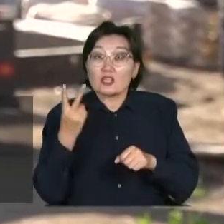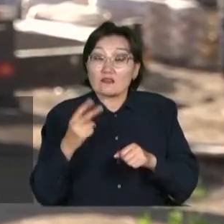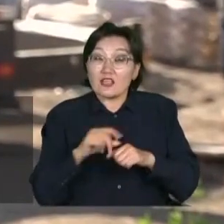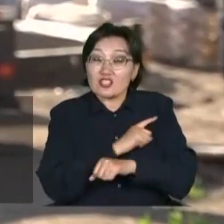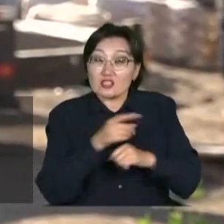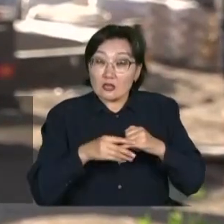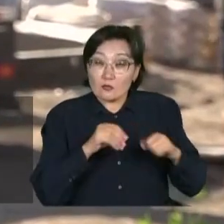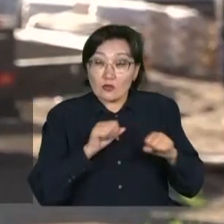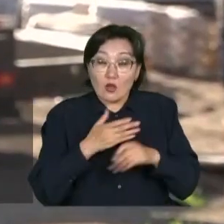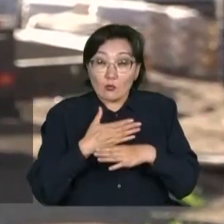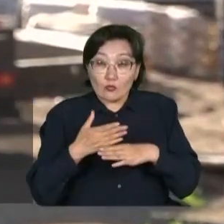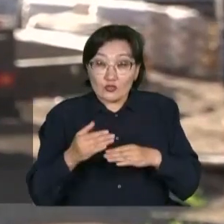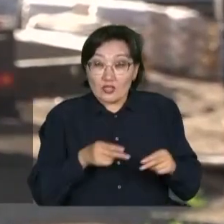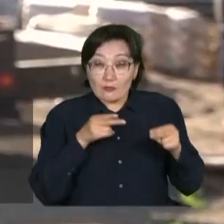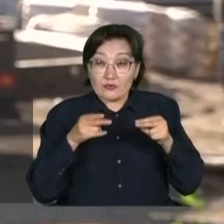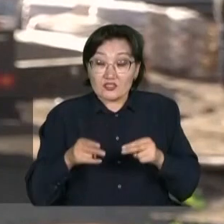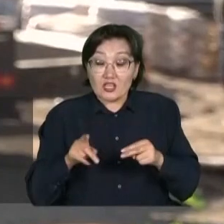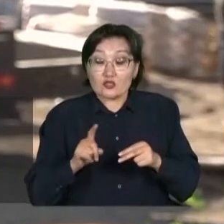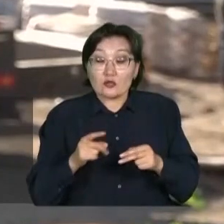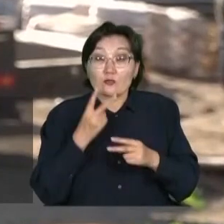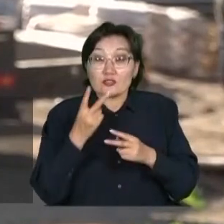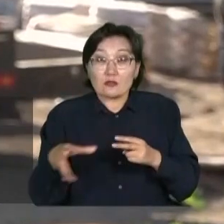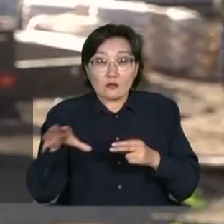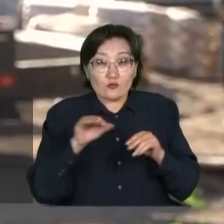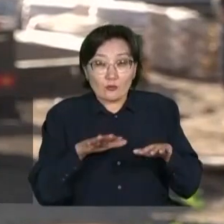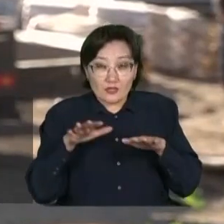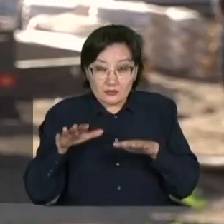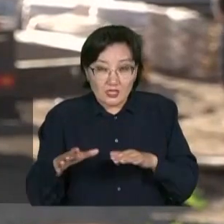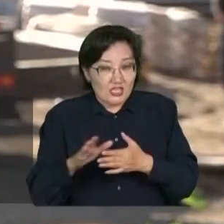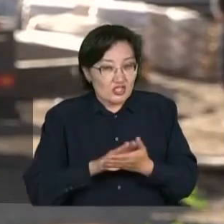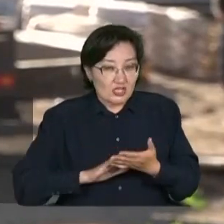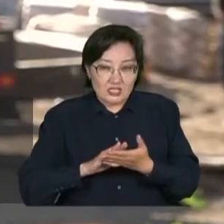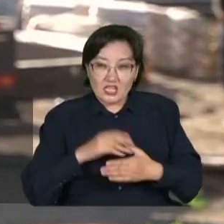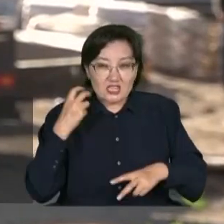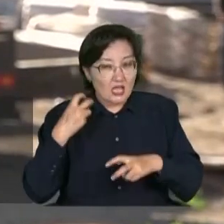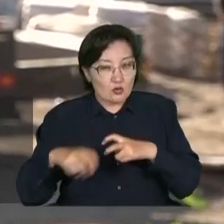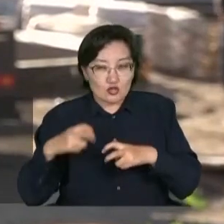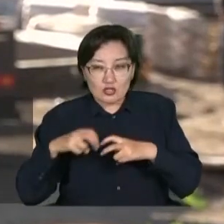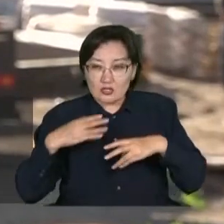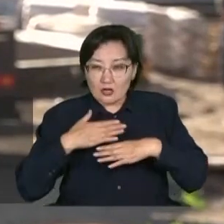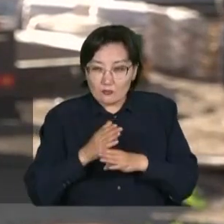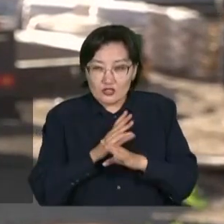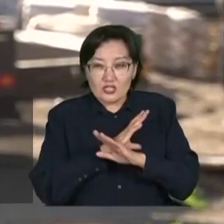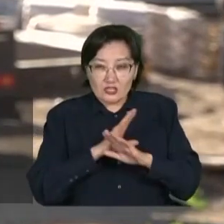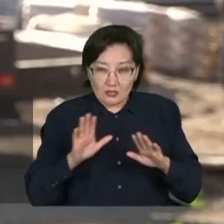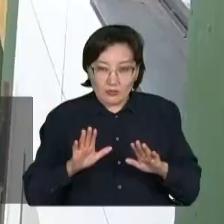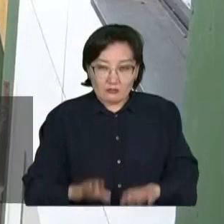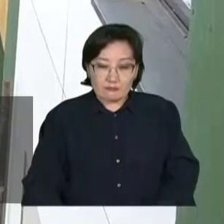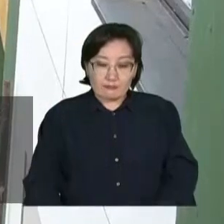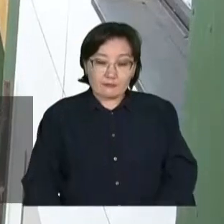когда я пришла сюда, увидела, что все на своем месте, никаких нарушений и разрушений не